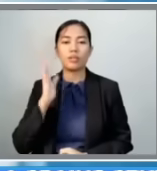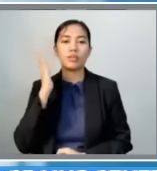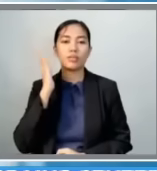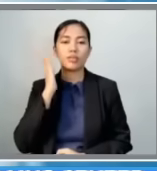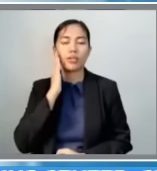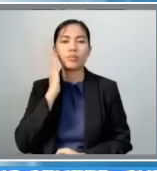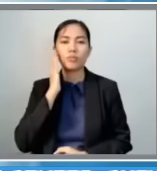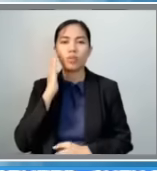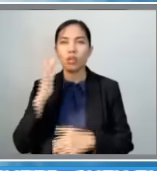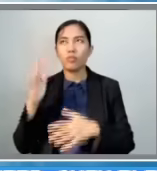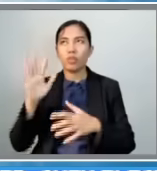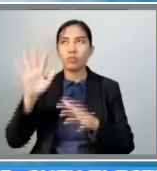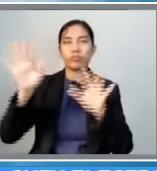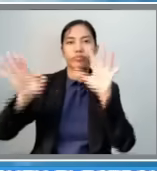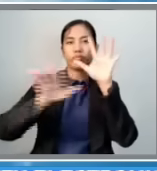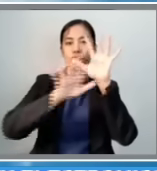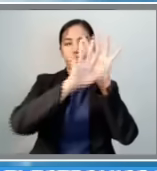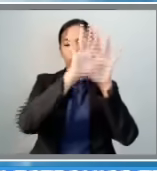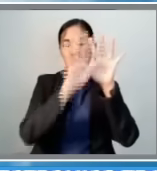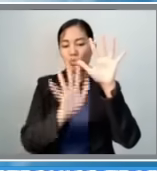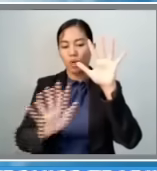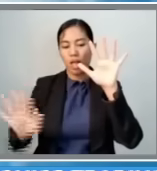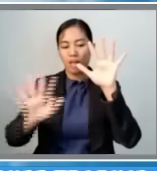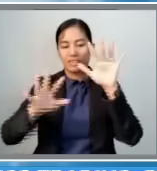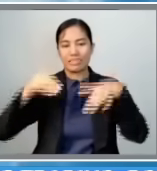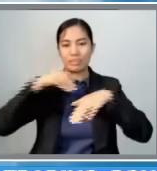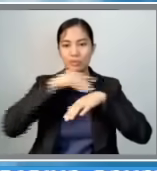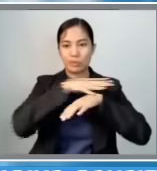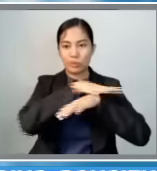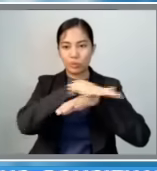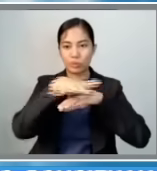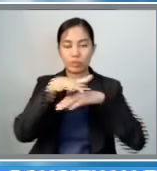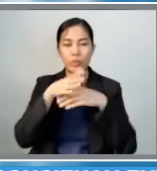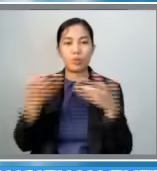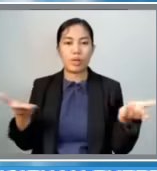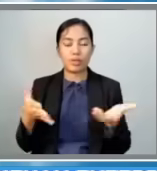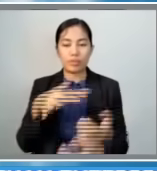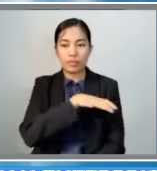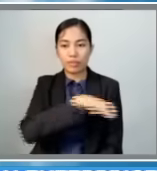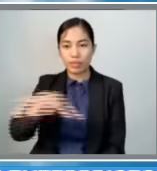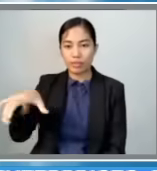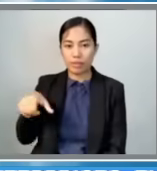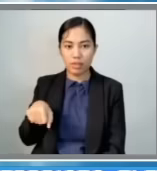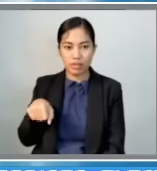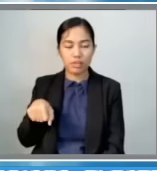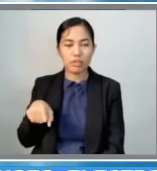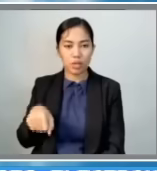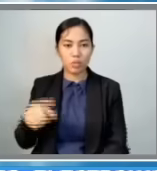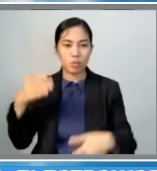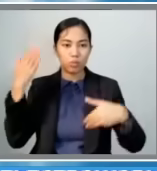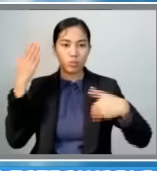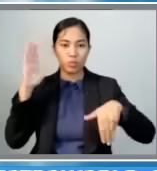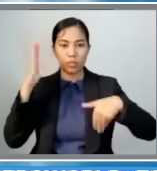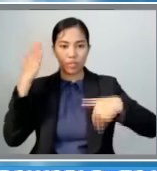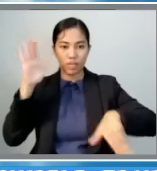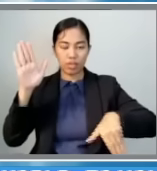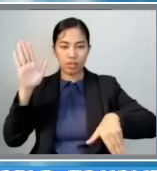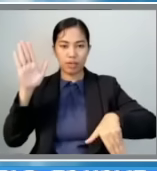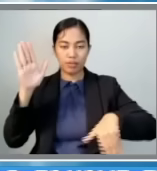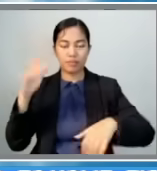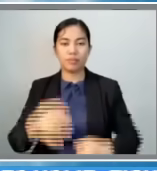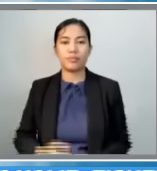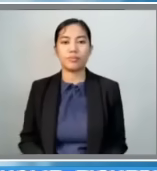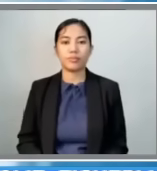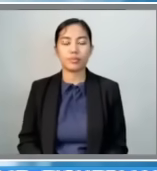Depression Goring. Apektado ng nasabing trough ang Cagayan Valley Region at Cordillera ayon sa pag-asa. Posible